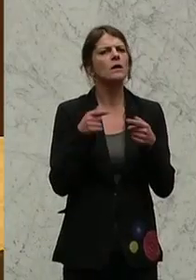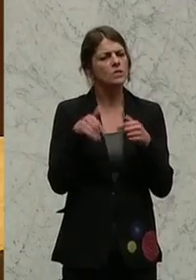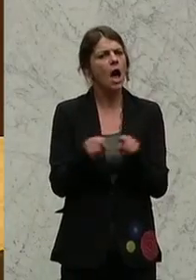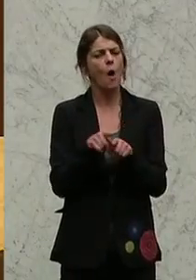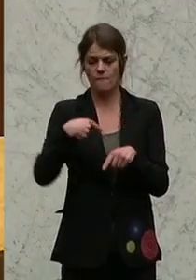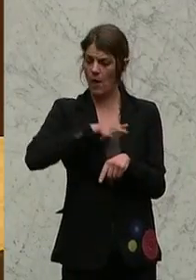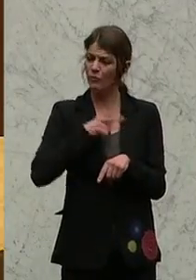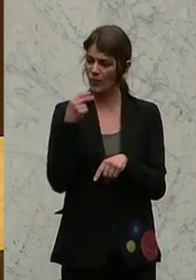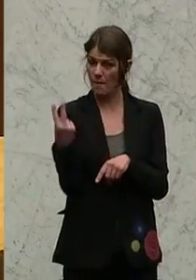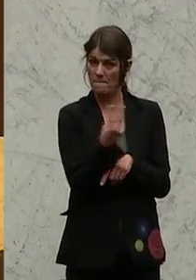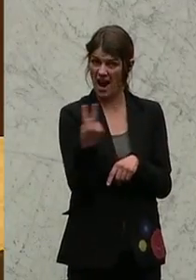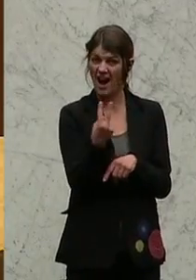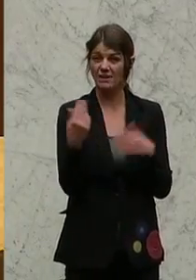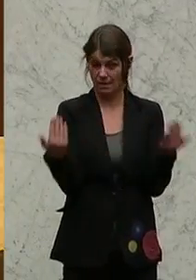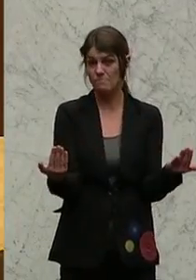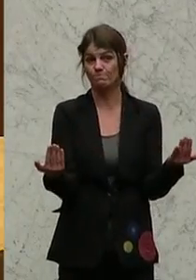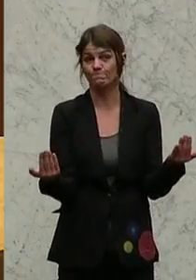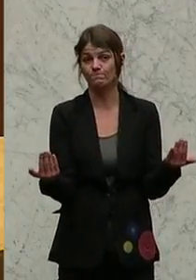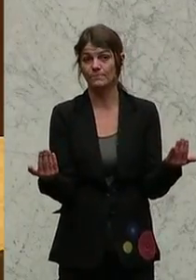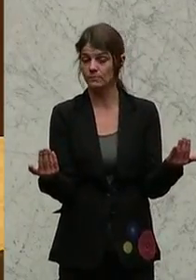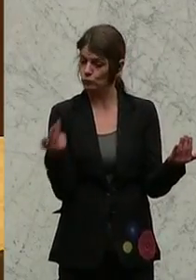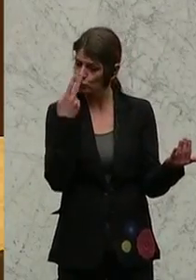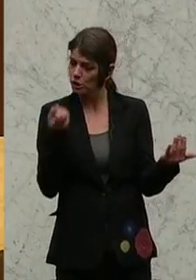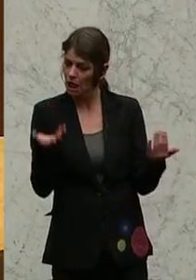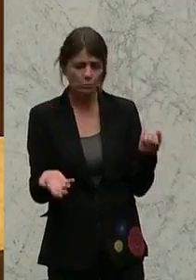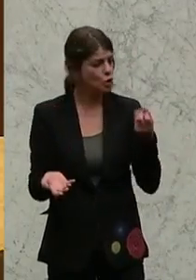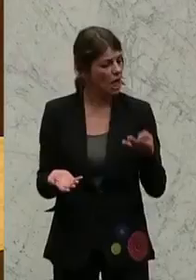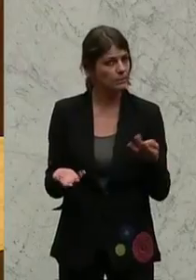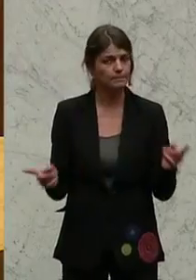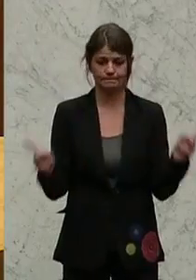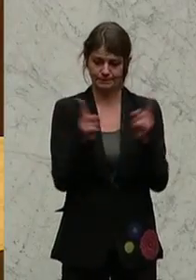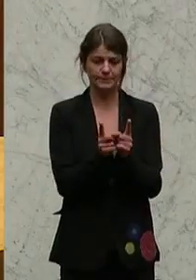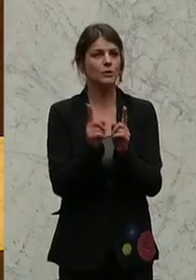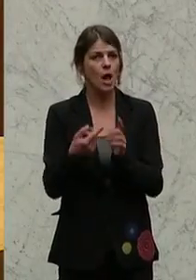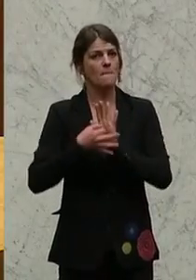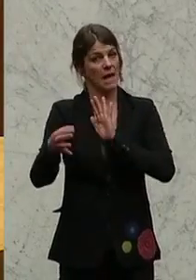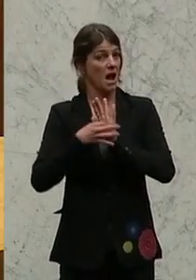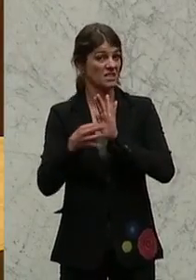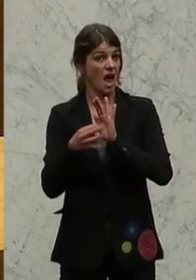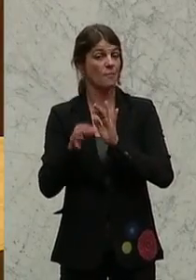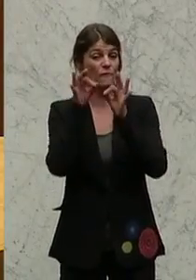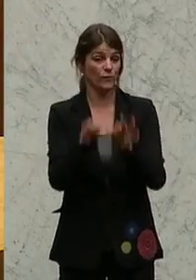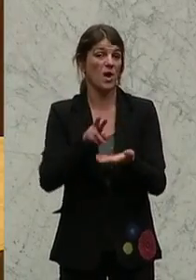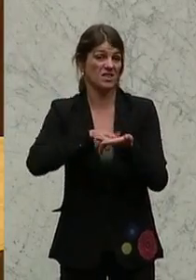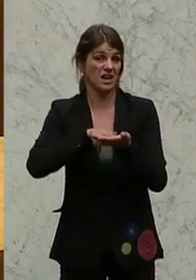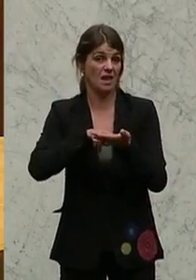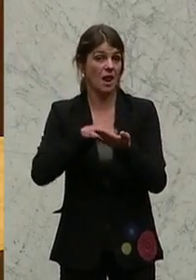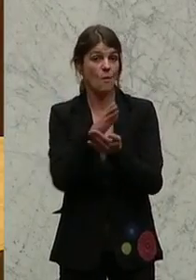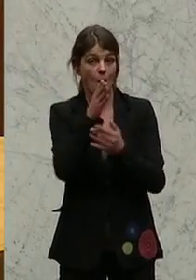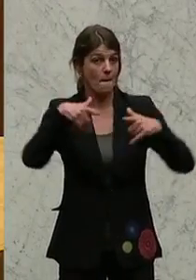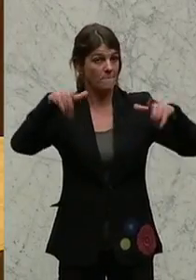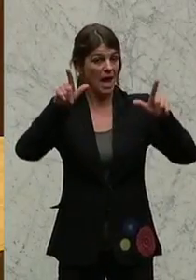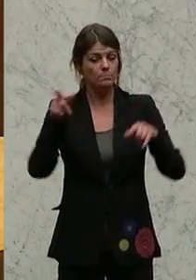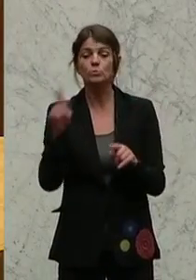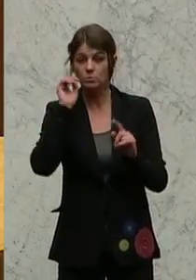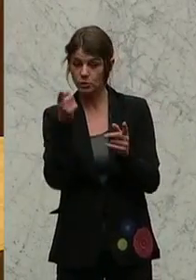Verantwortung der beiden liegt, die Ergebnisse, die Maßnahmen aus einer digitalen Roadmap auch zu forcieren und